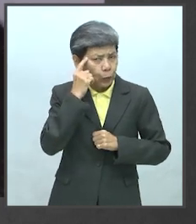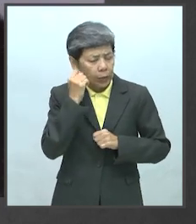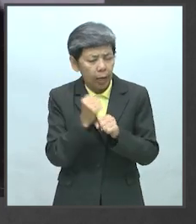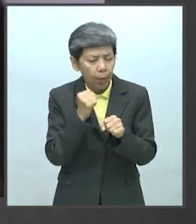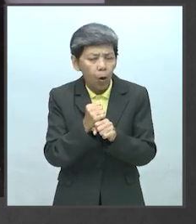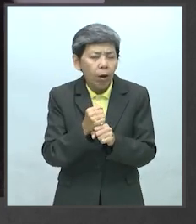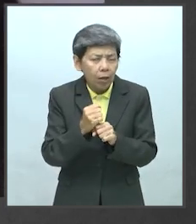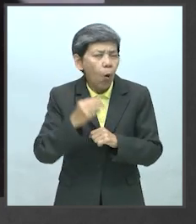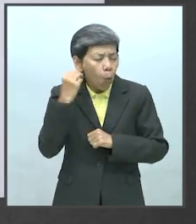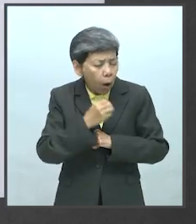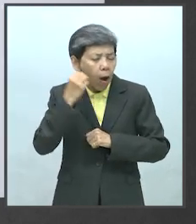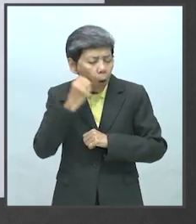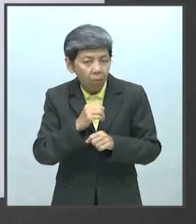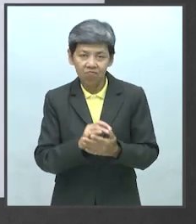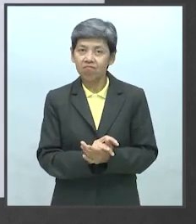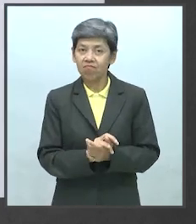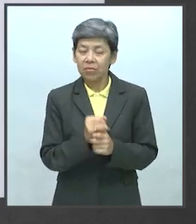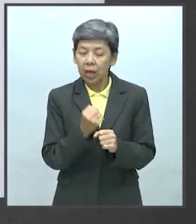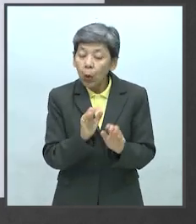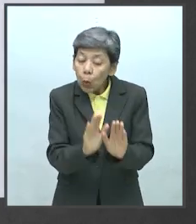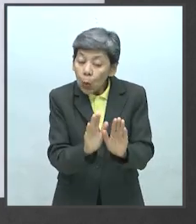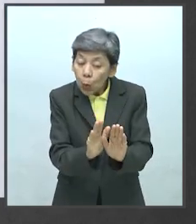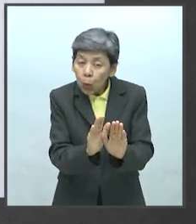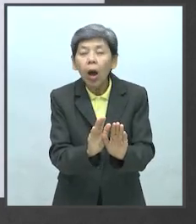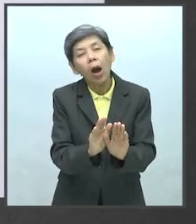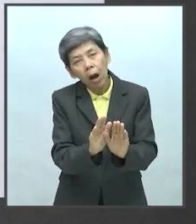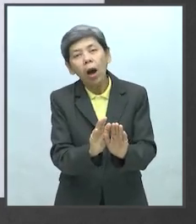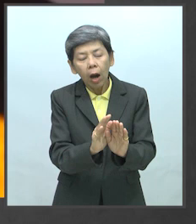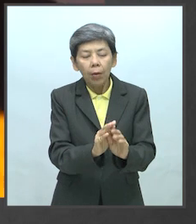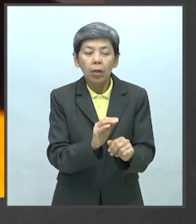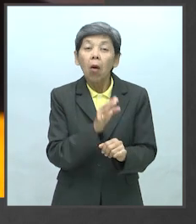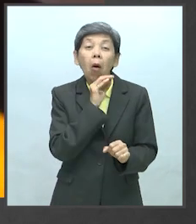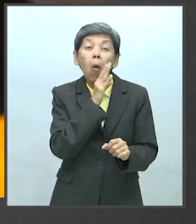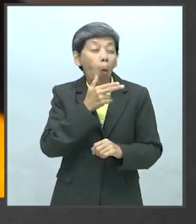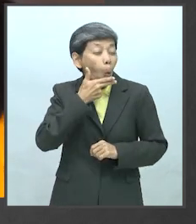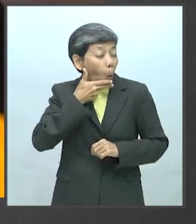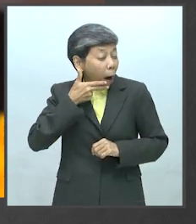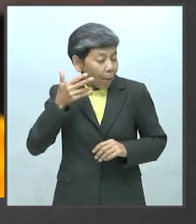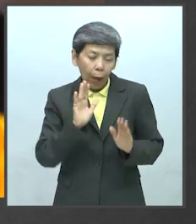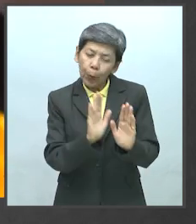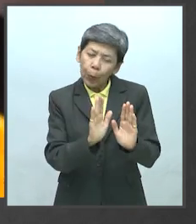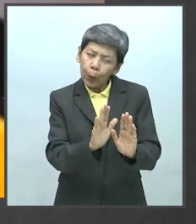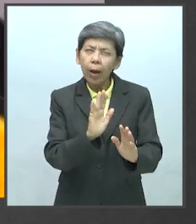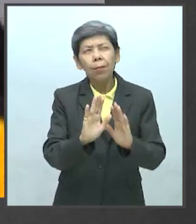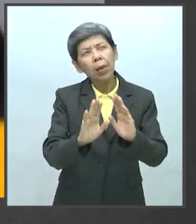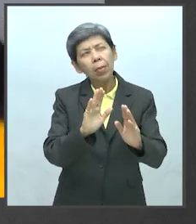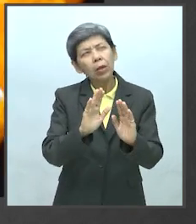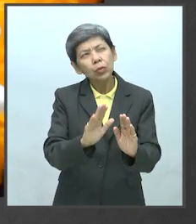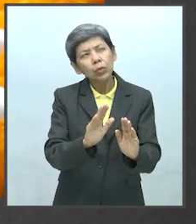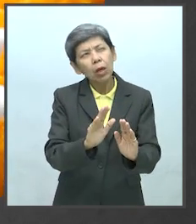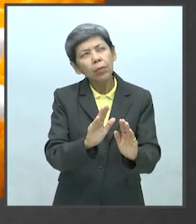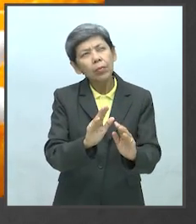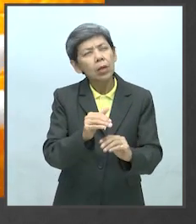ราก็รู้เพราะนั้นเราก็ลดได้ถ้าเราทำวันต่อวันแต่การถนอมอาหารก็จะลดลงไปนะครับเพราะถ้าเราทำหวานจัดอาจจะเก็บได้อยู่